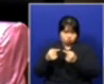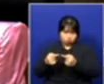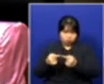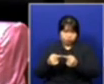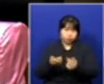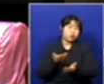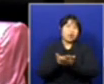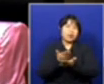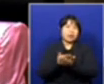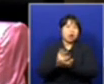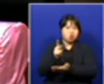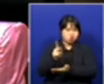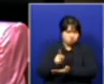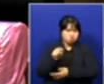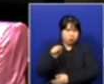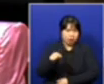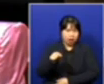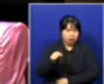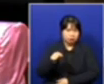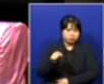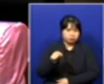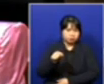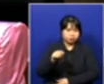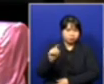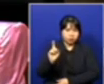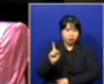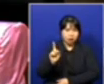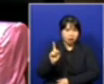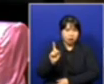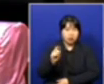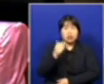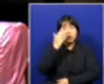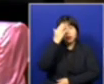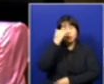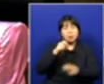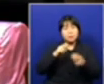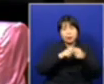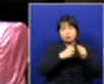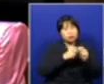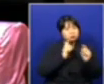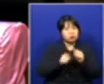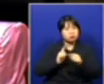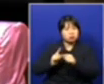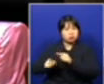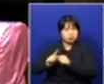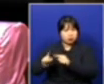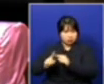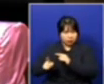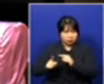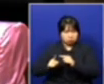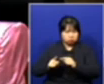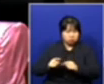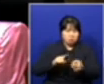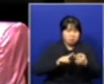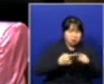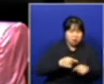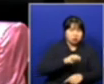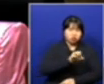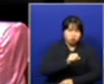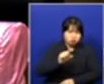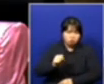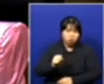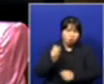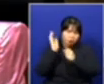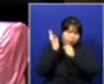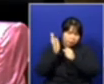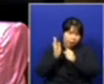งินกู้ต่างๆทั้งหลายแหล่เนี่ยนะทำไมจึงมีปัญหาเยอะแยะมากมายที่เพื่อนสมาชิกอภิปรายเยอะกูอย่างที่ผมบ